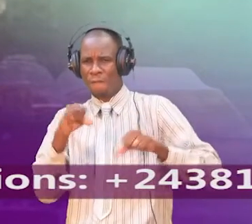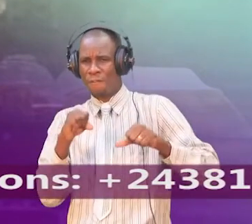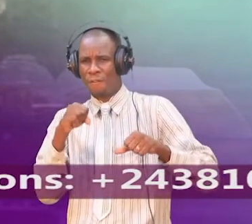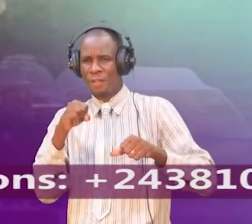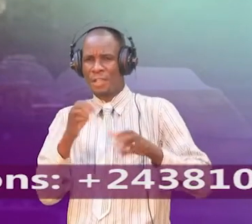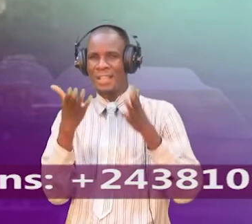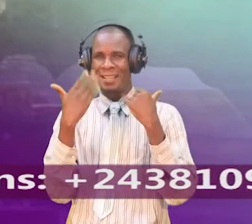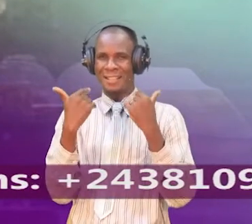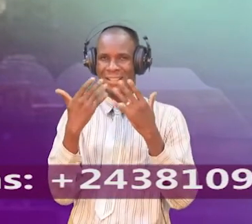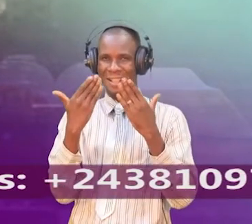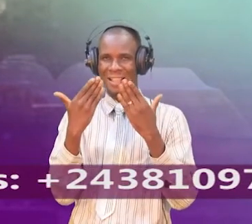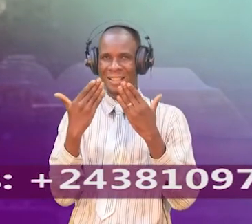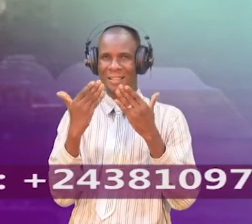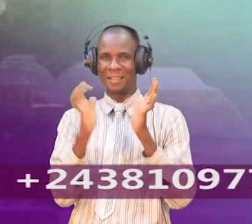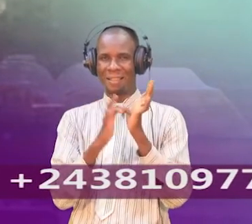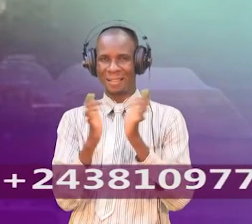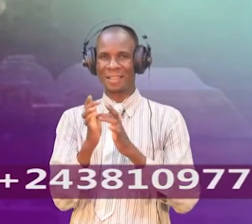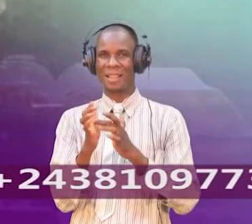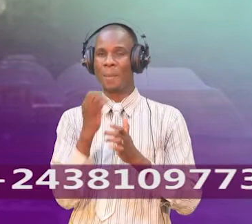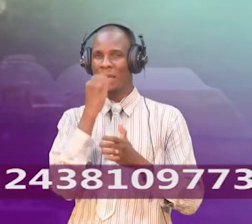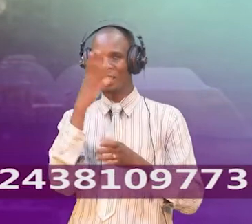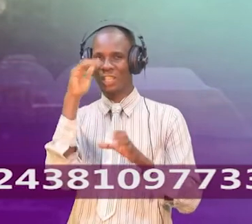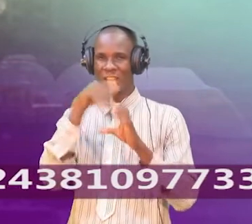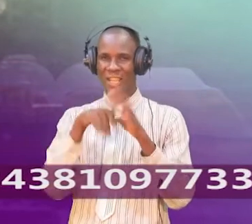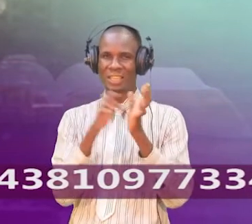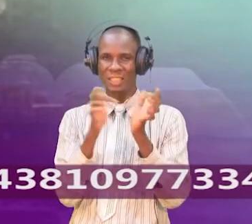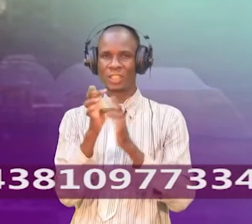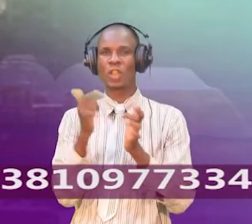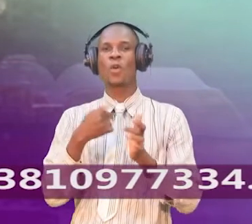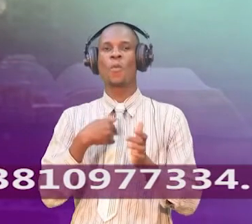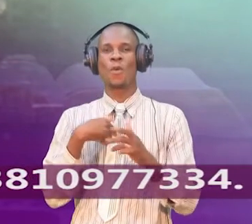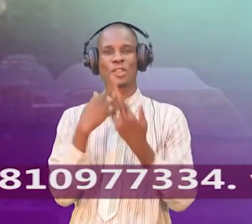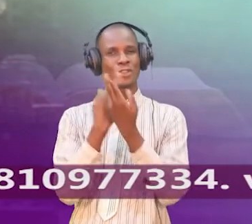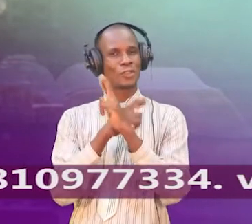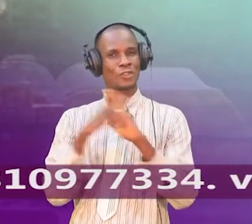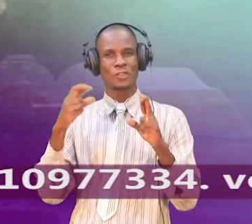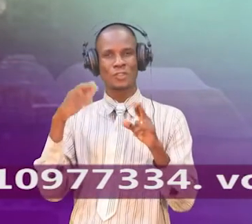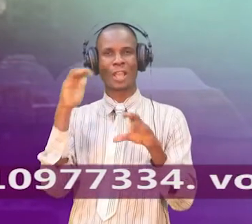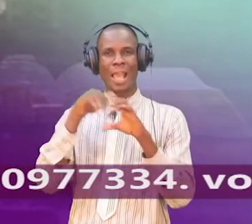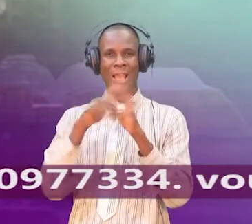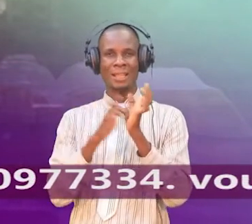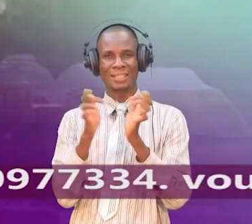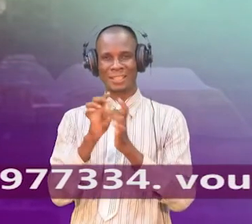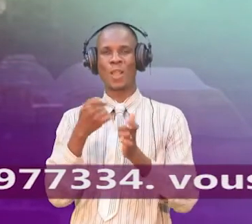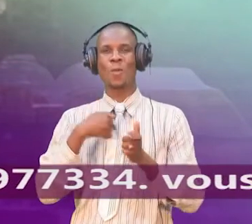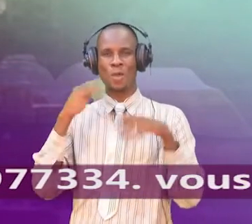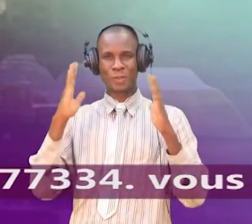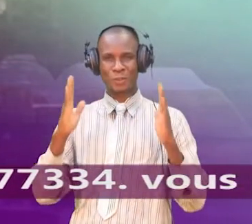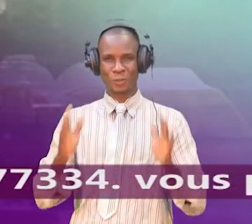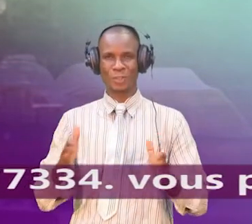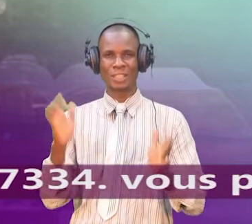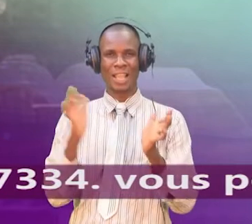Yesu Kristo. Tala tina nini na pokwa lelo, na lingi na senga na bino ya kosundola bomo ina